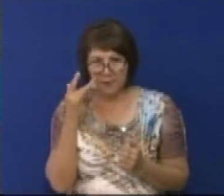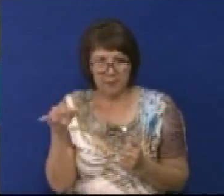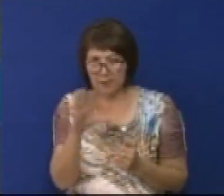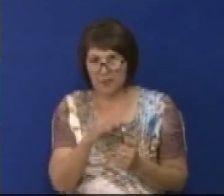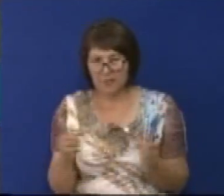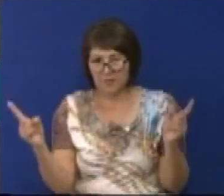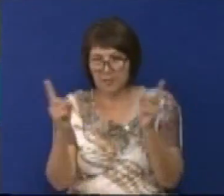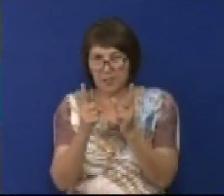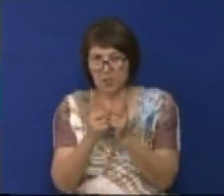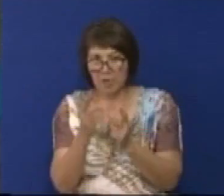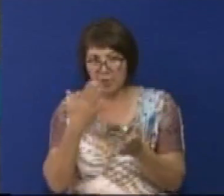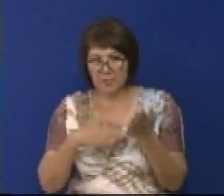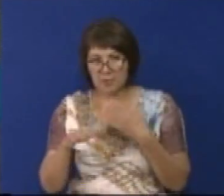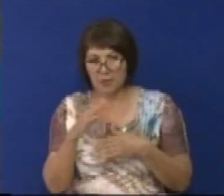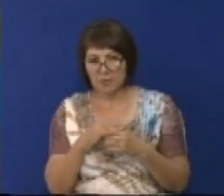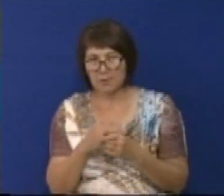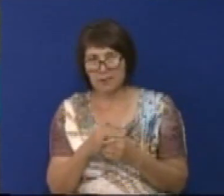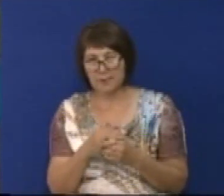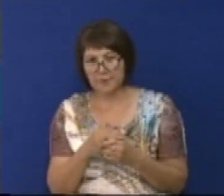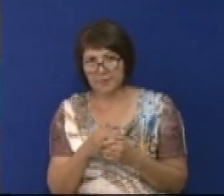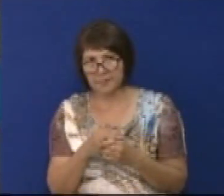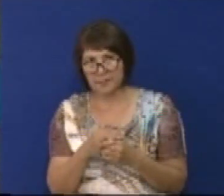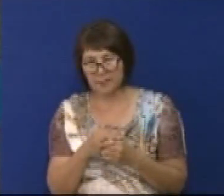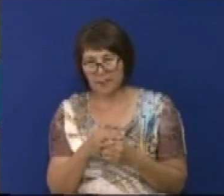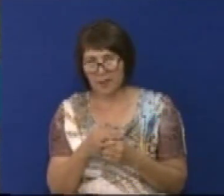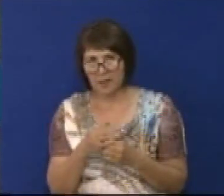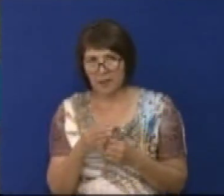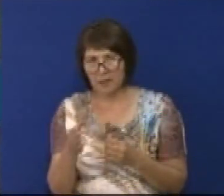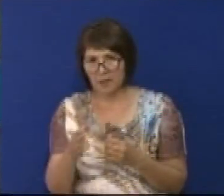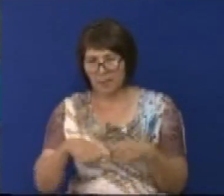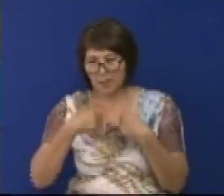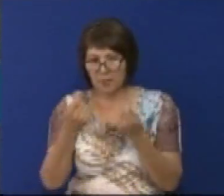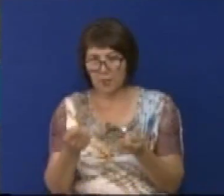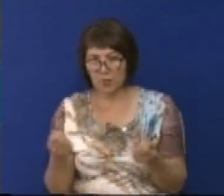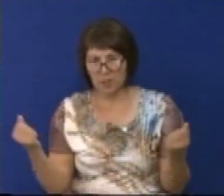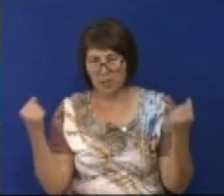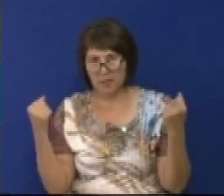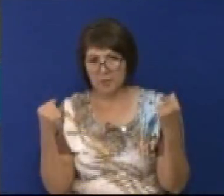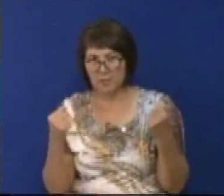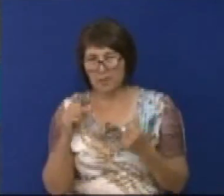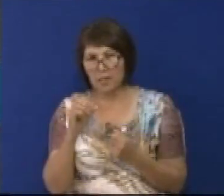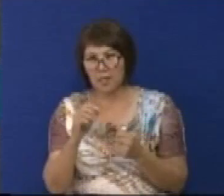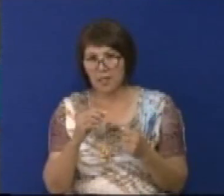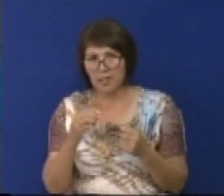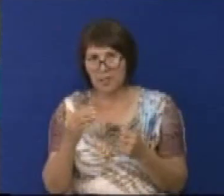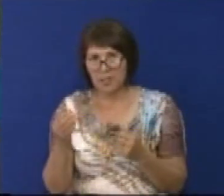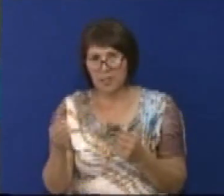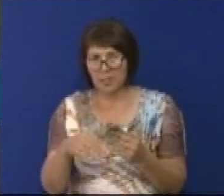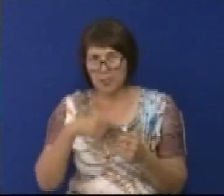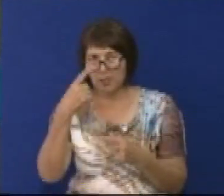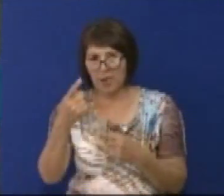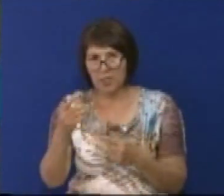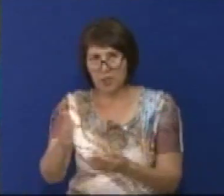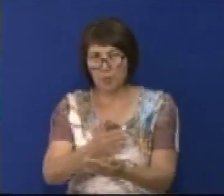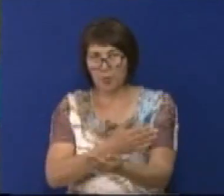балалар алдымыздан шығып, қуаныштарын білдіріп жатыр. Бұл бізге күш береді. Семейден кейін Ақсуат, Зайсан, Алтай мен Өскеменге барып,